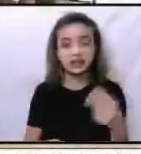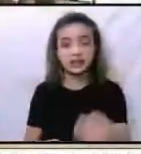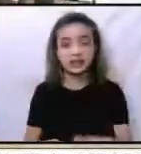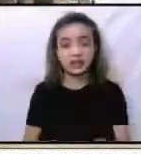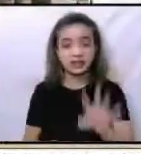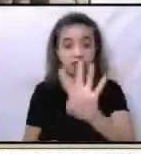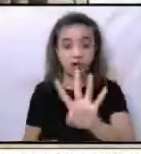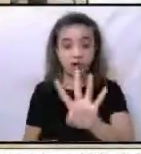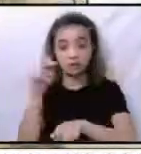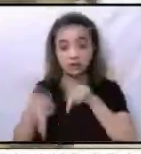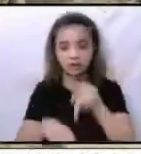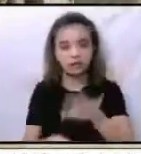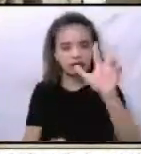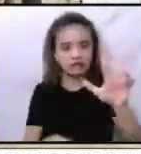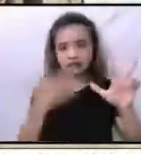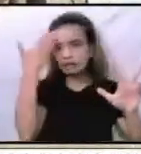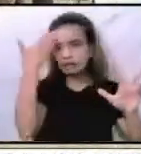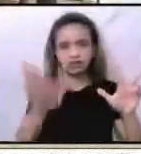ang hindi nakakaalam na